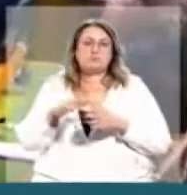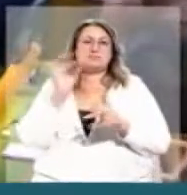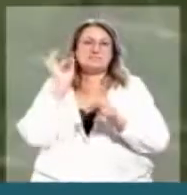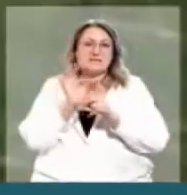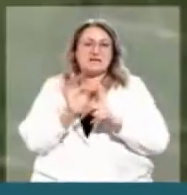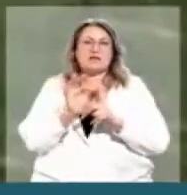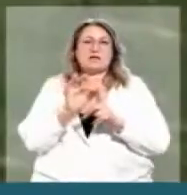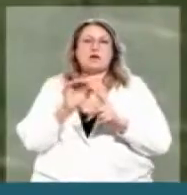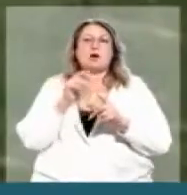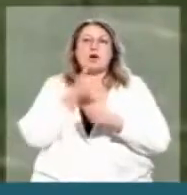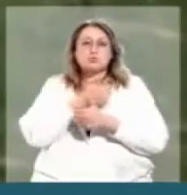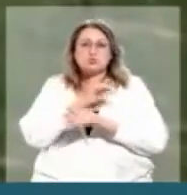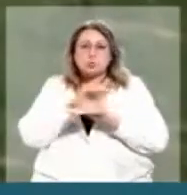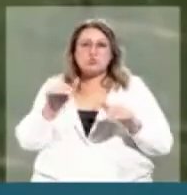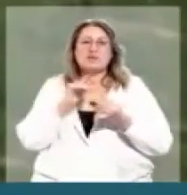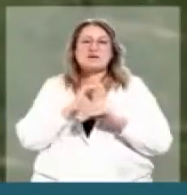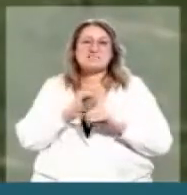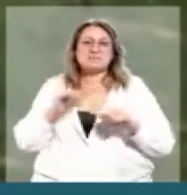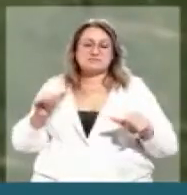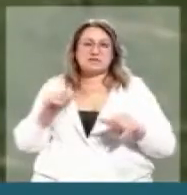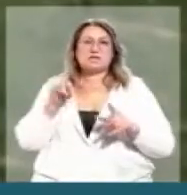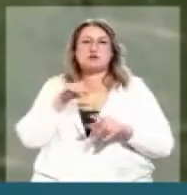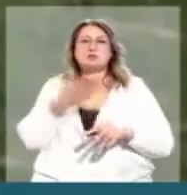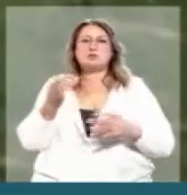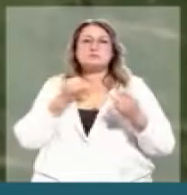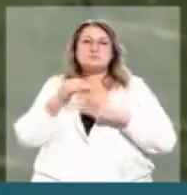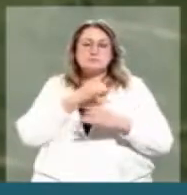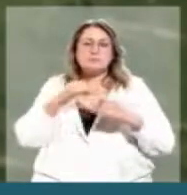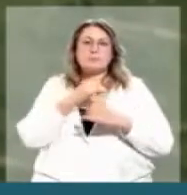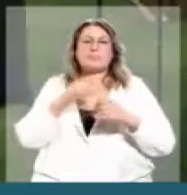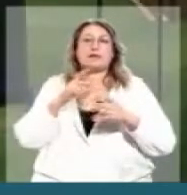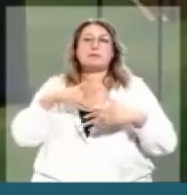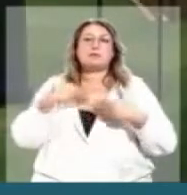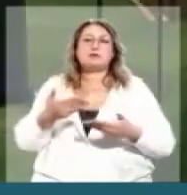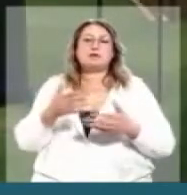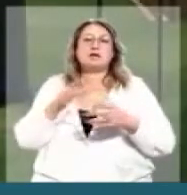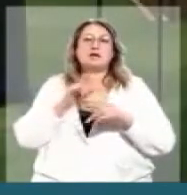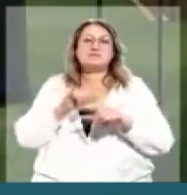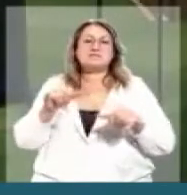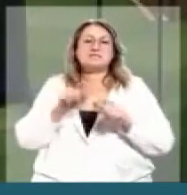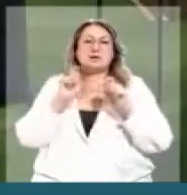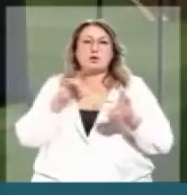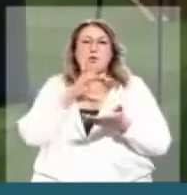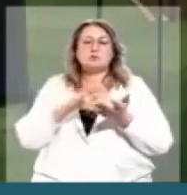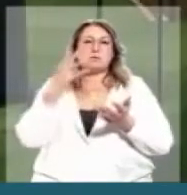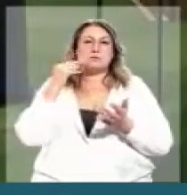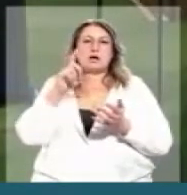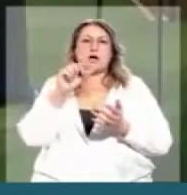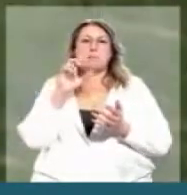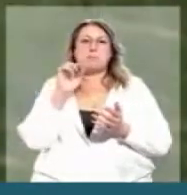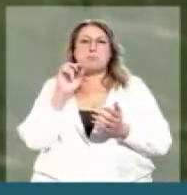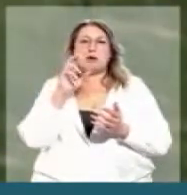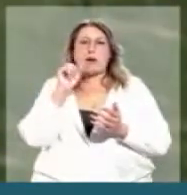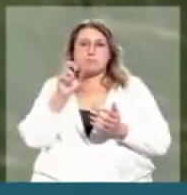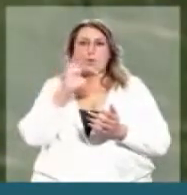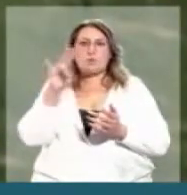целей устойчивого развития. Стороны также рассмотрели ход реализации инициативы главы нашего государства по созданию в городе Алматы хаба ООН